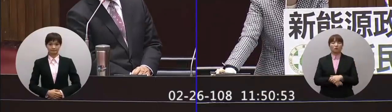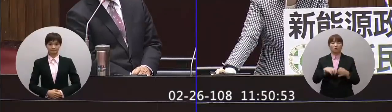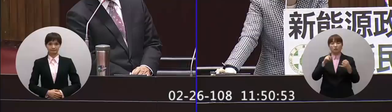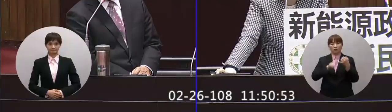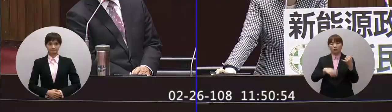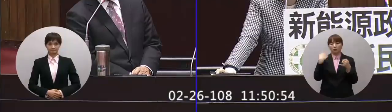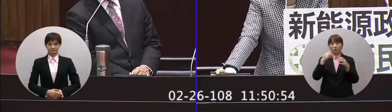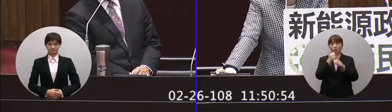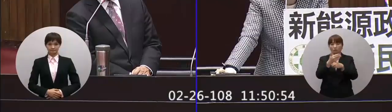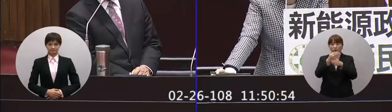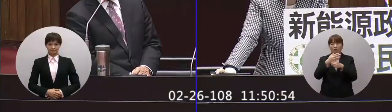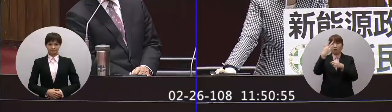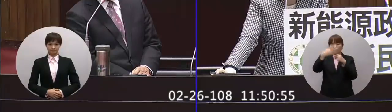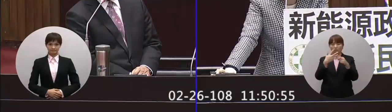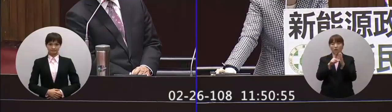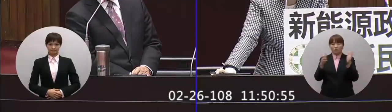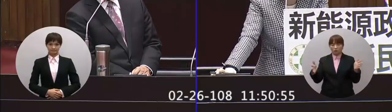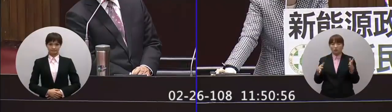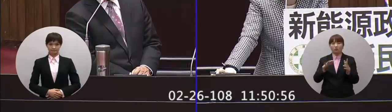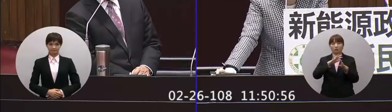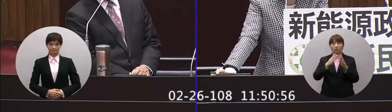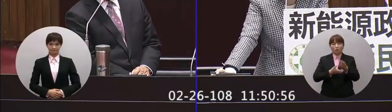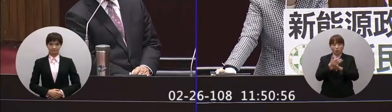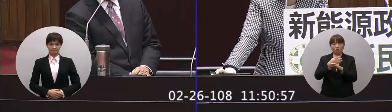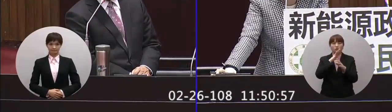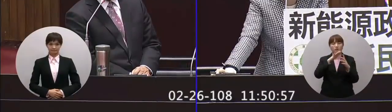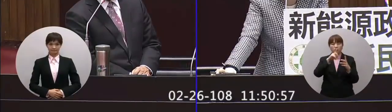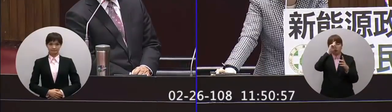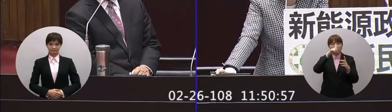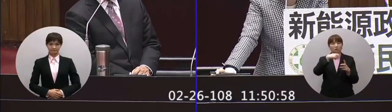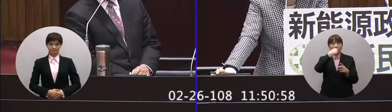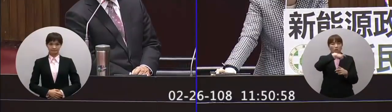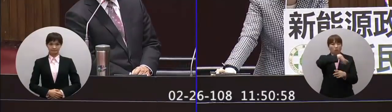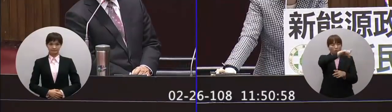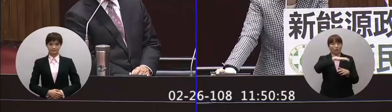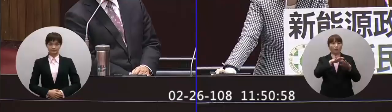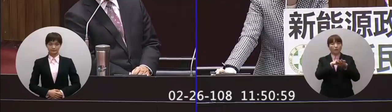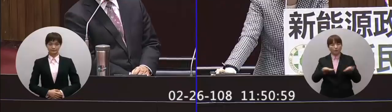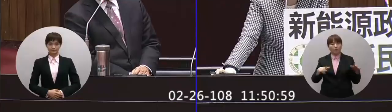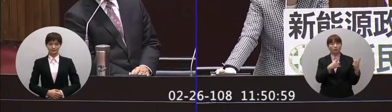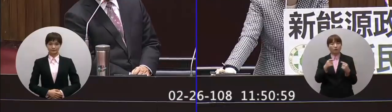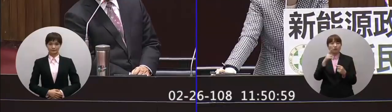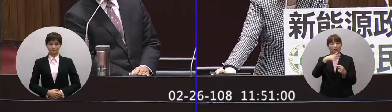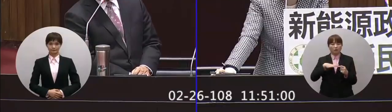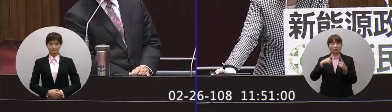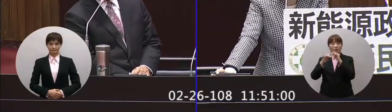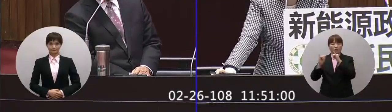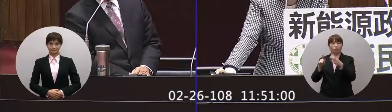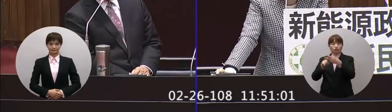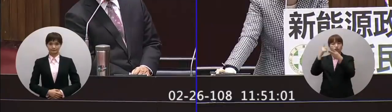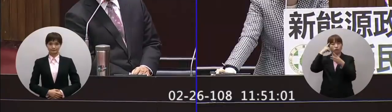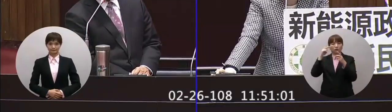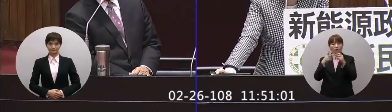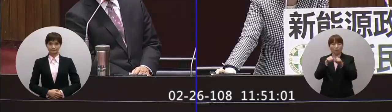马政府执政这8年，用很多的力气在稳定两岸的关系。因为他深知人民要的是和